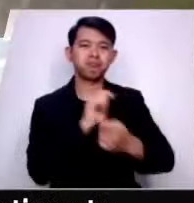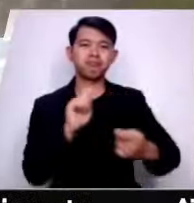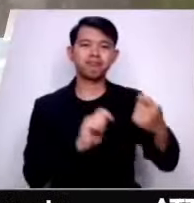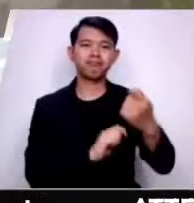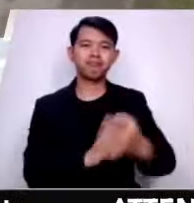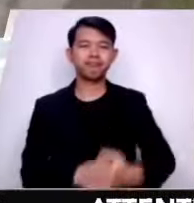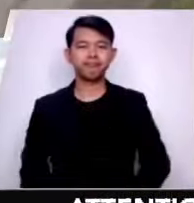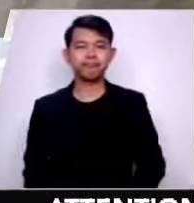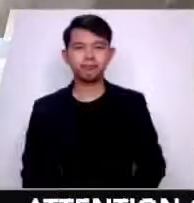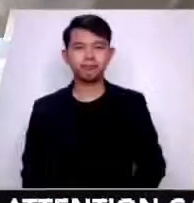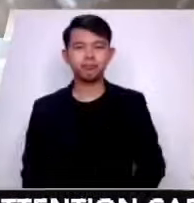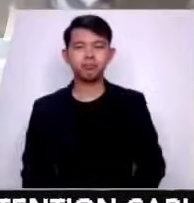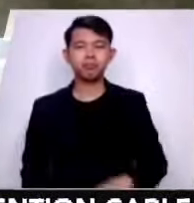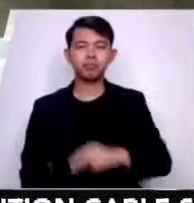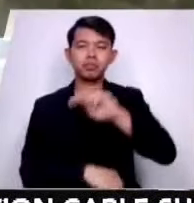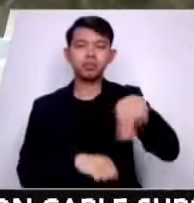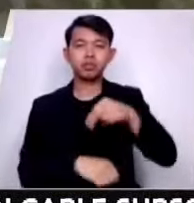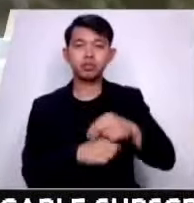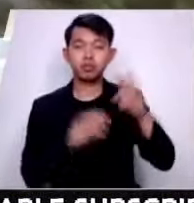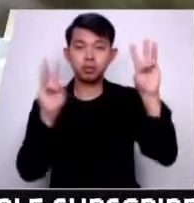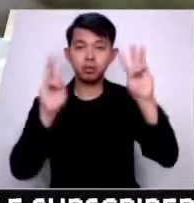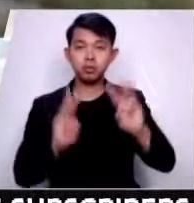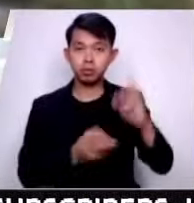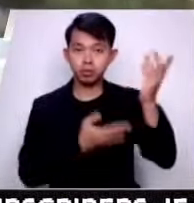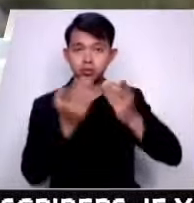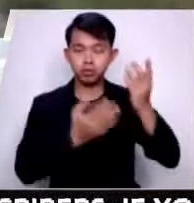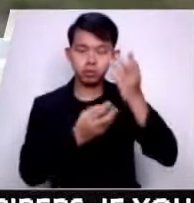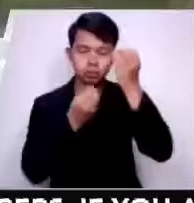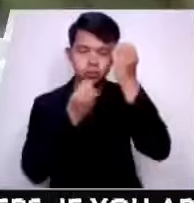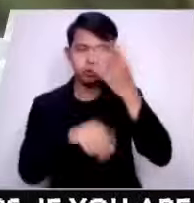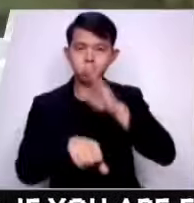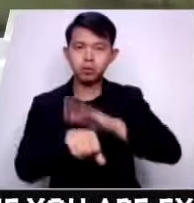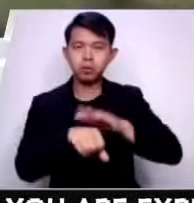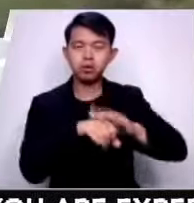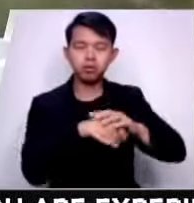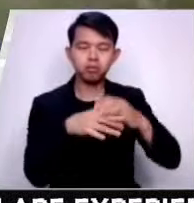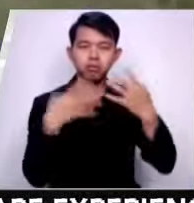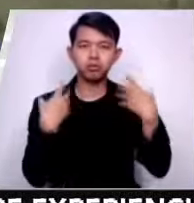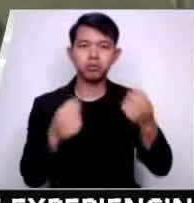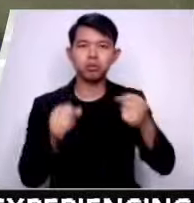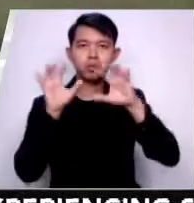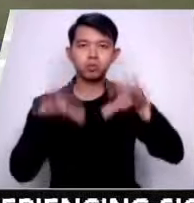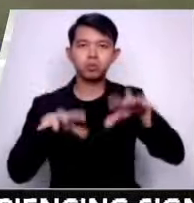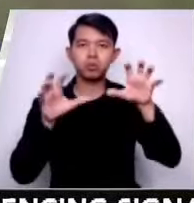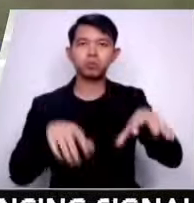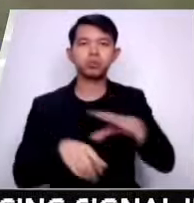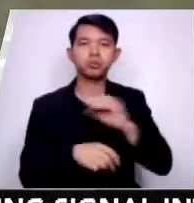National Weather Service kaugnay sa matinding pag-ulan at posibleng pagbaha.